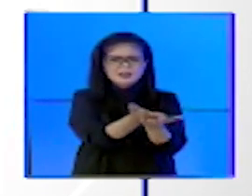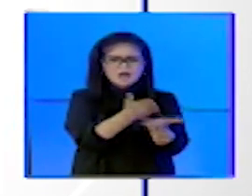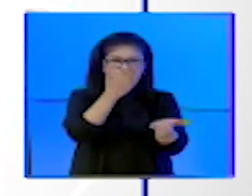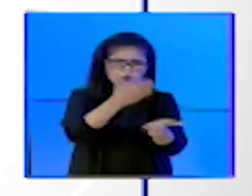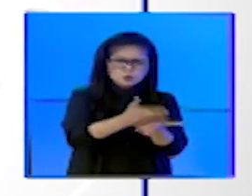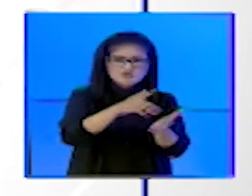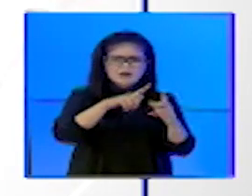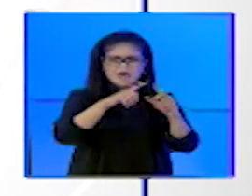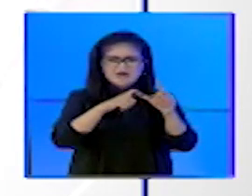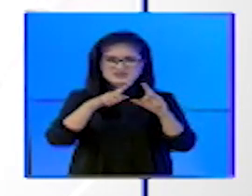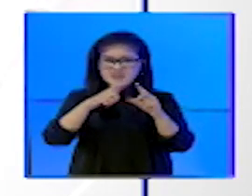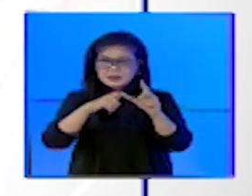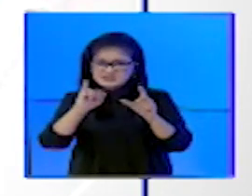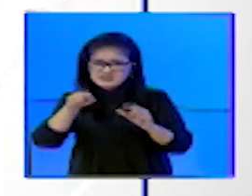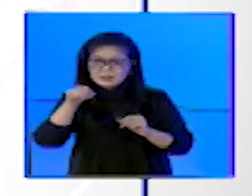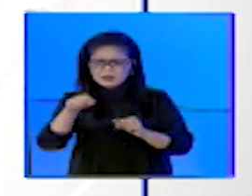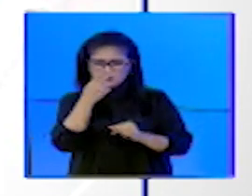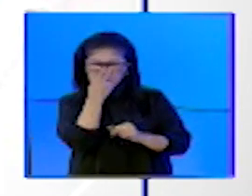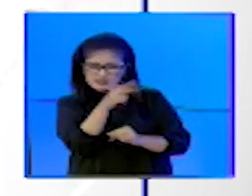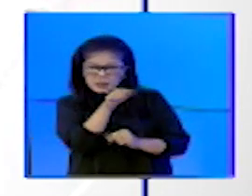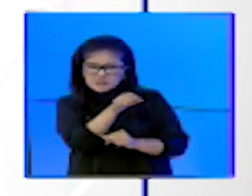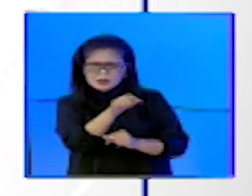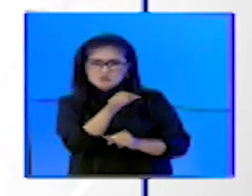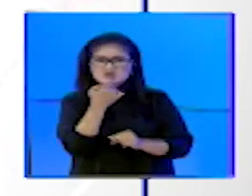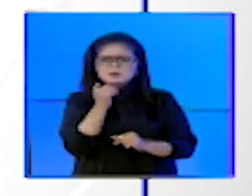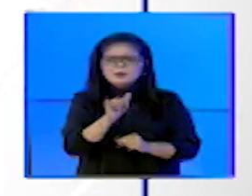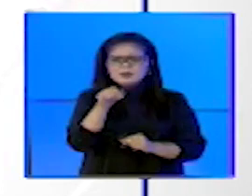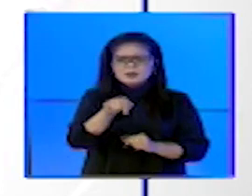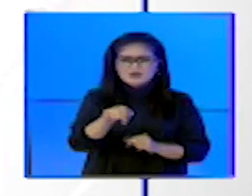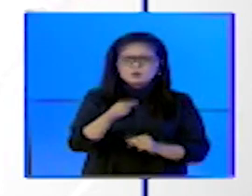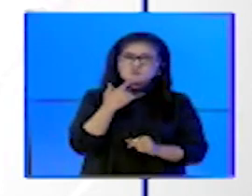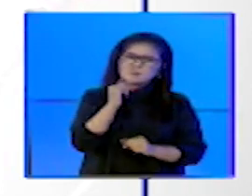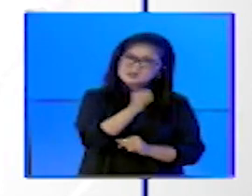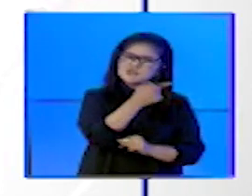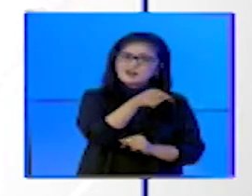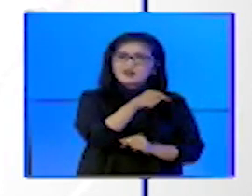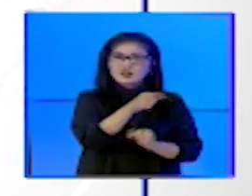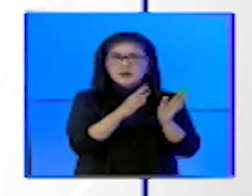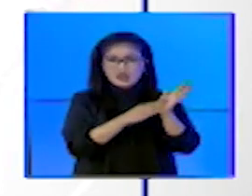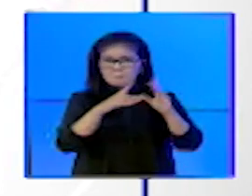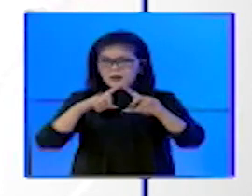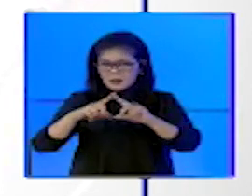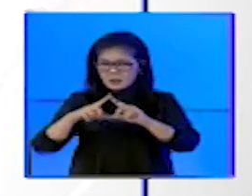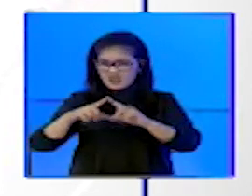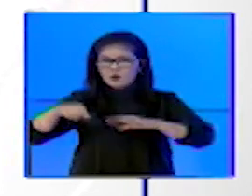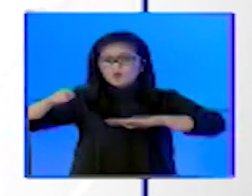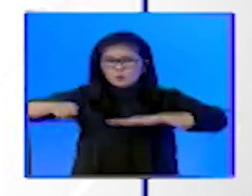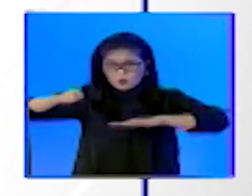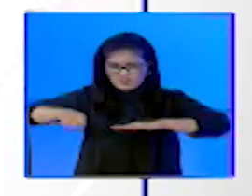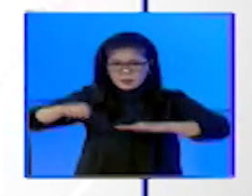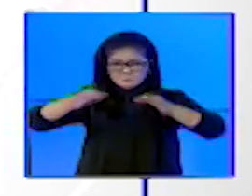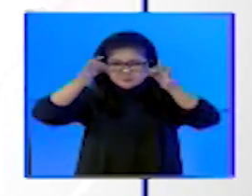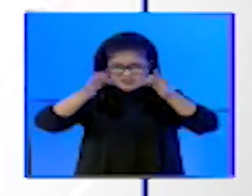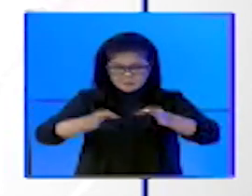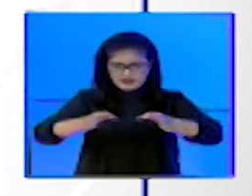Joko Chandra yang dinilai memperlihatkan kekeliruan nyata. MA menjatuhkan hukuman penjara terhadap Joko Chandra dan mantan Gubernur